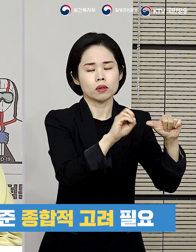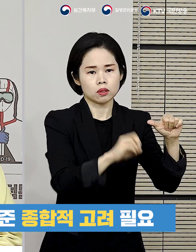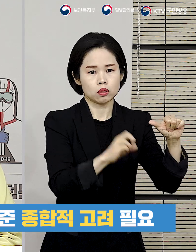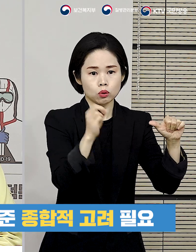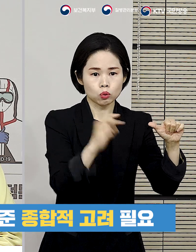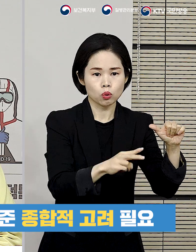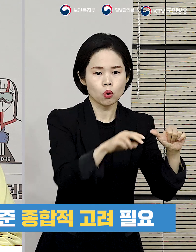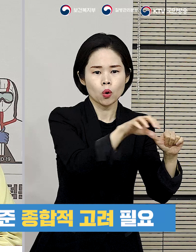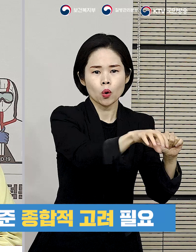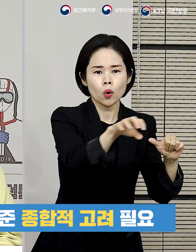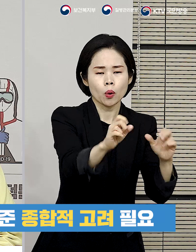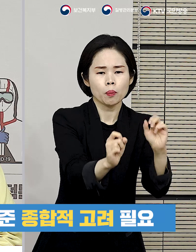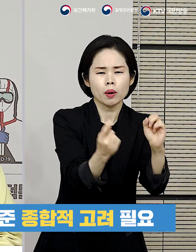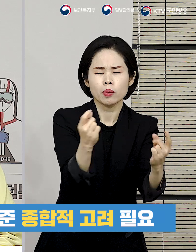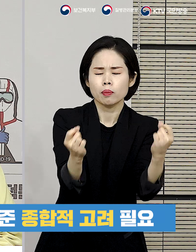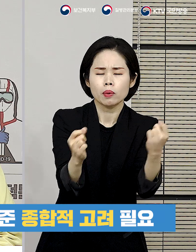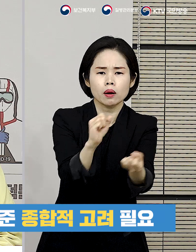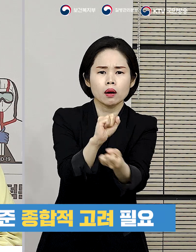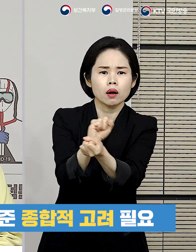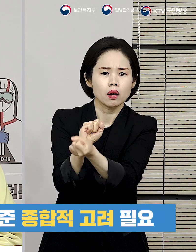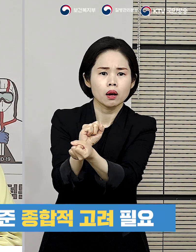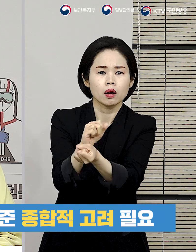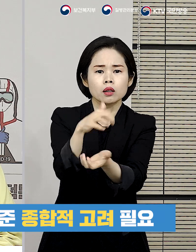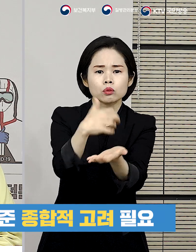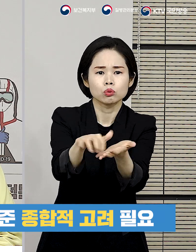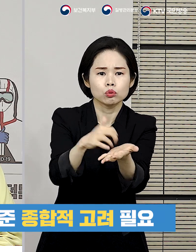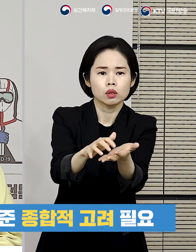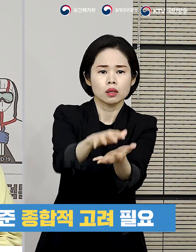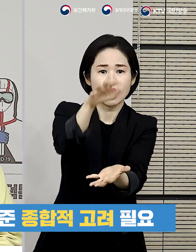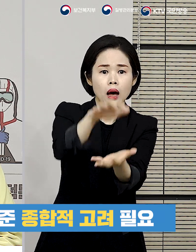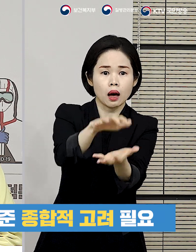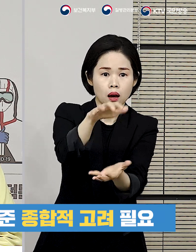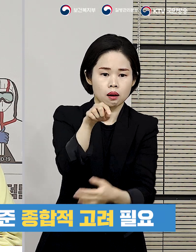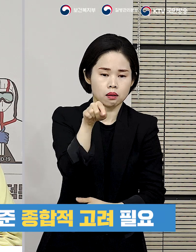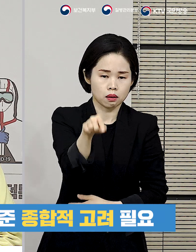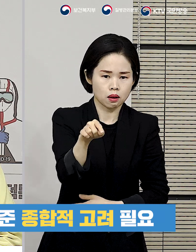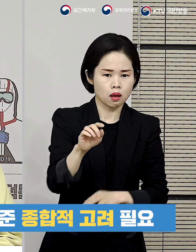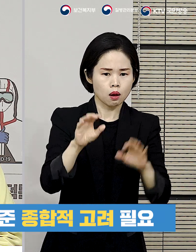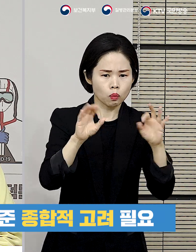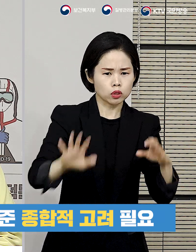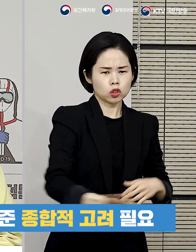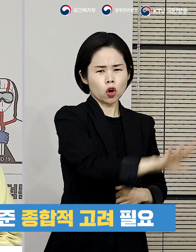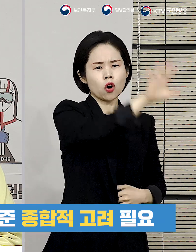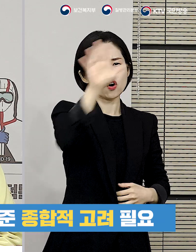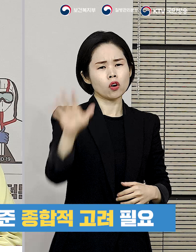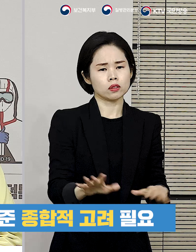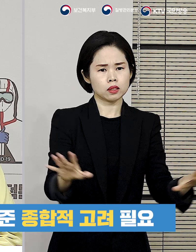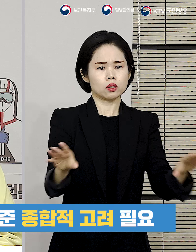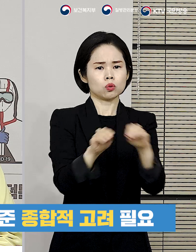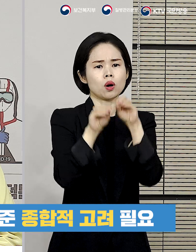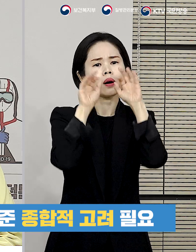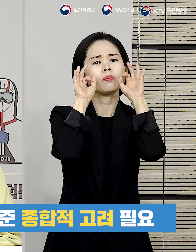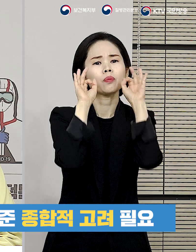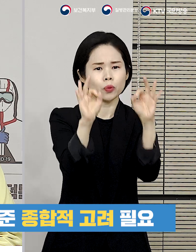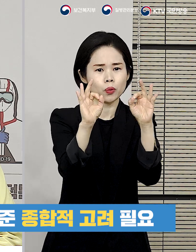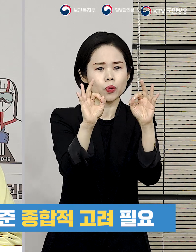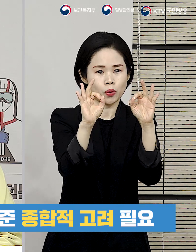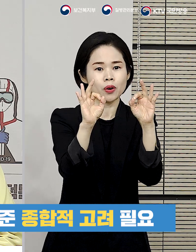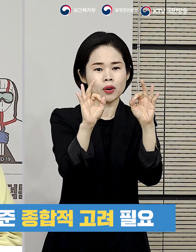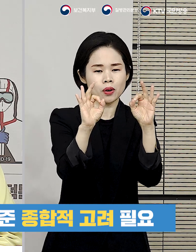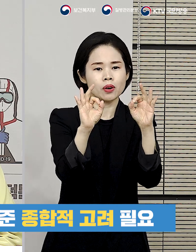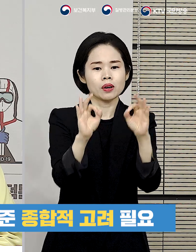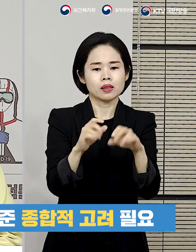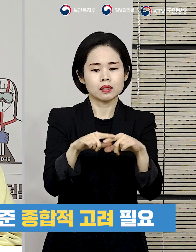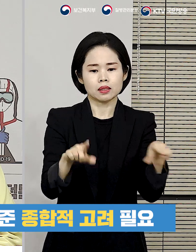5% 그리고 산발적으로 발생하는 집단 감염의 수나 규모가 굉장히 큰 경우 등등을 종합적으로